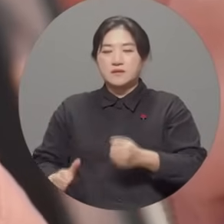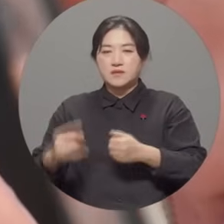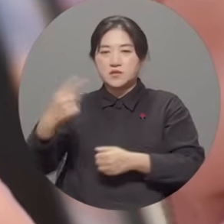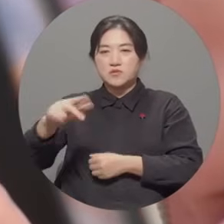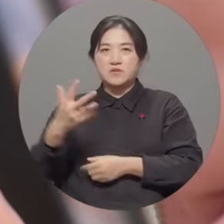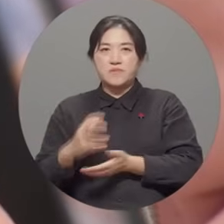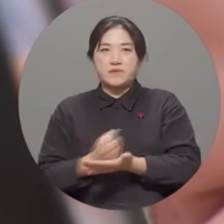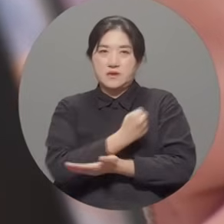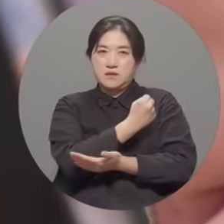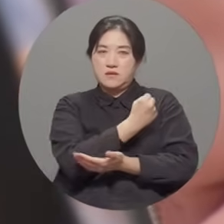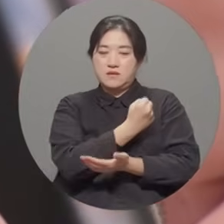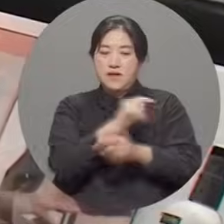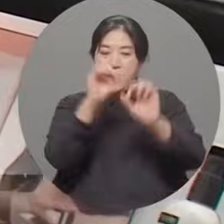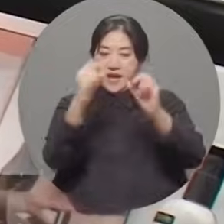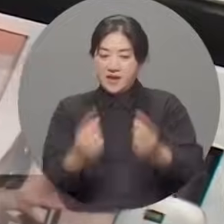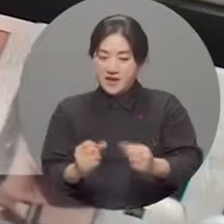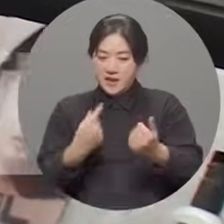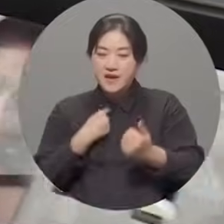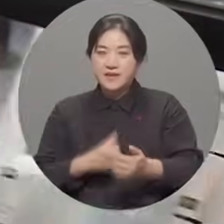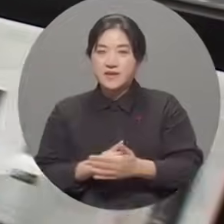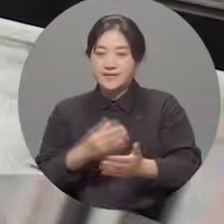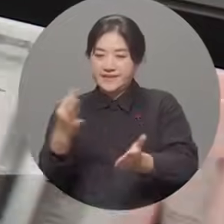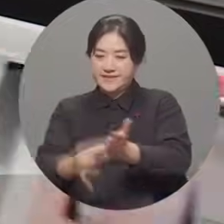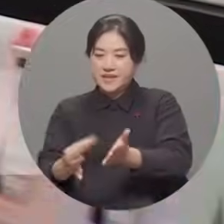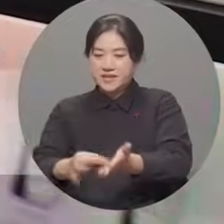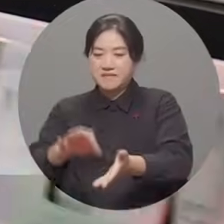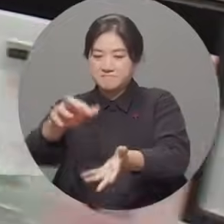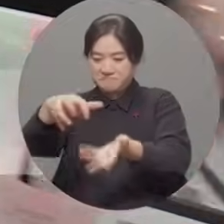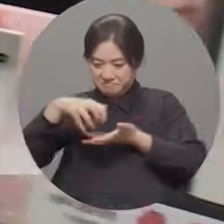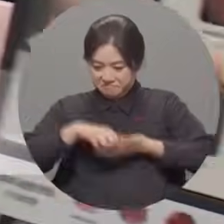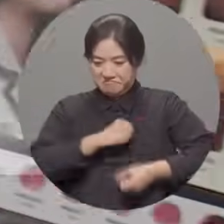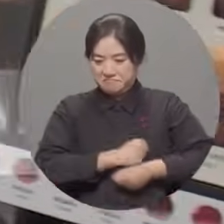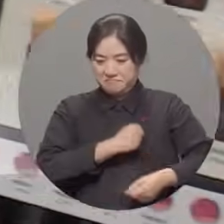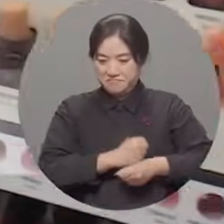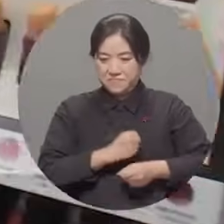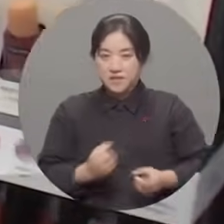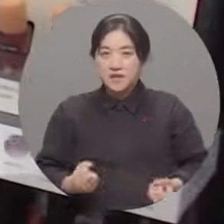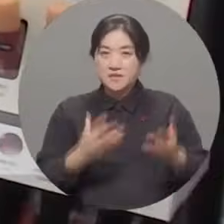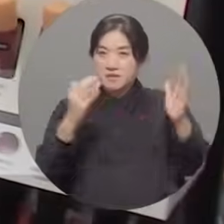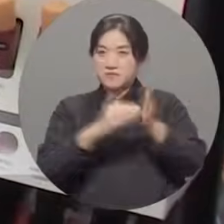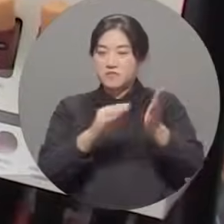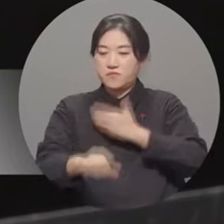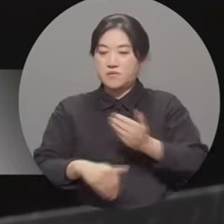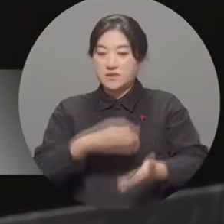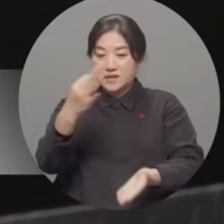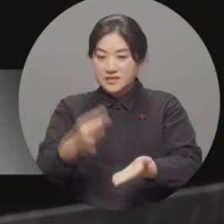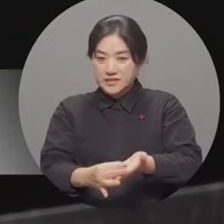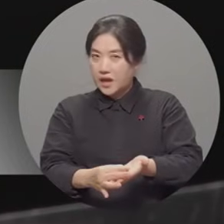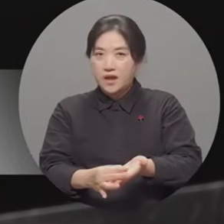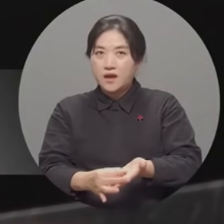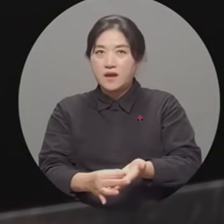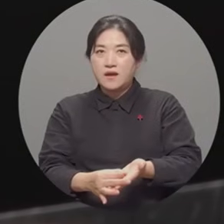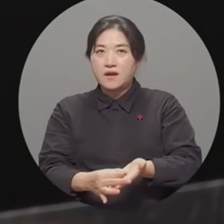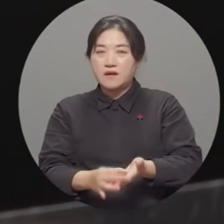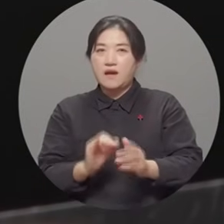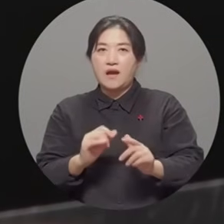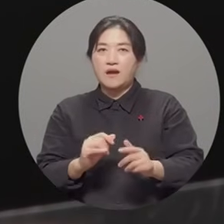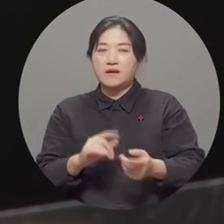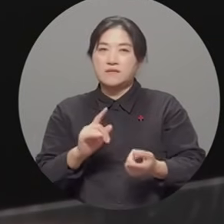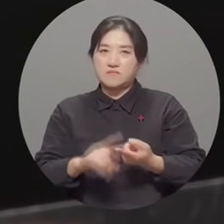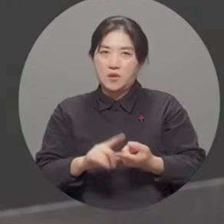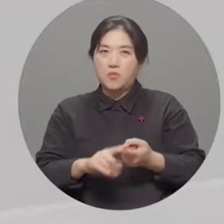챙겼고, 할인 행사를 이유로 납품가를 내려받아 놓고는 행사가 끝난 뒤에도 인하된 가격을 그대로 유지하기도